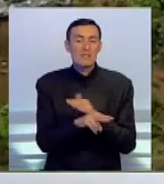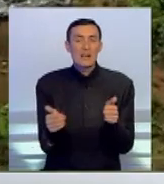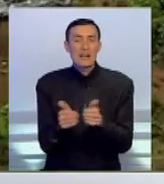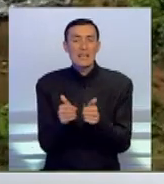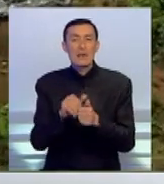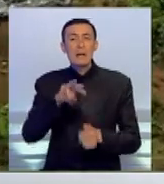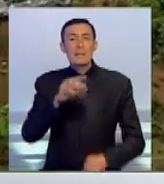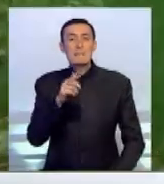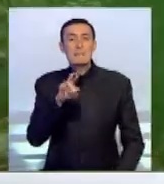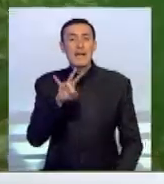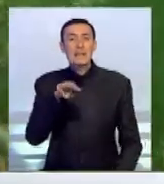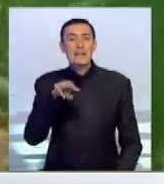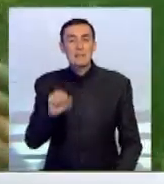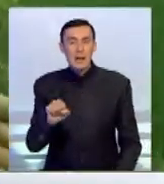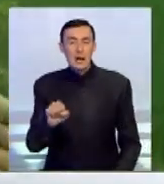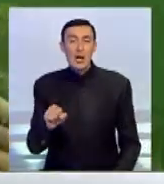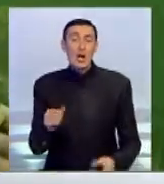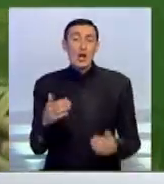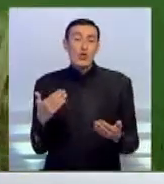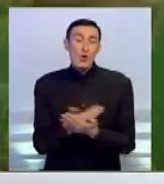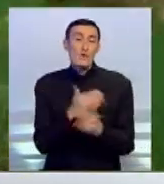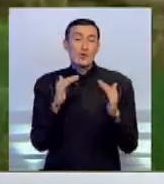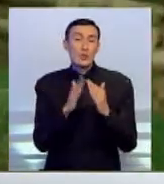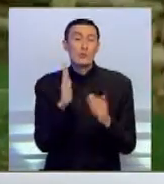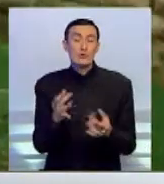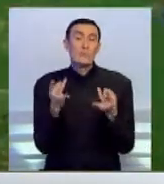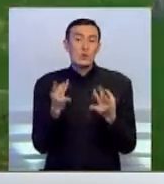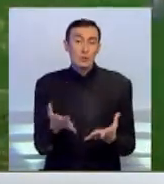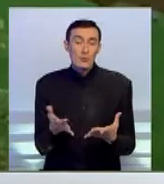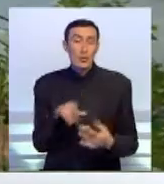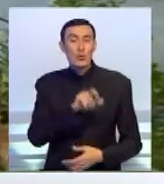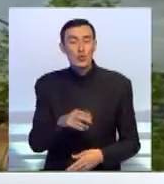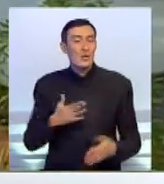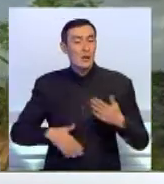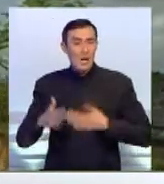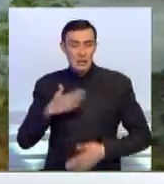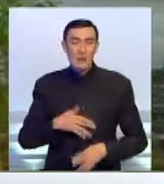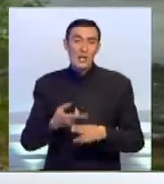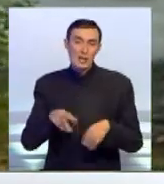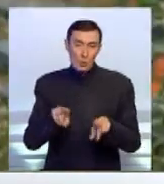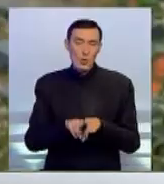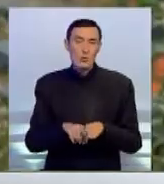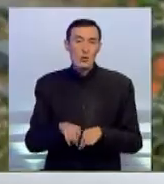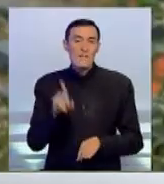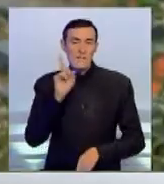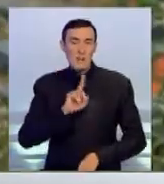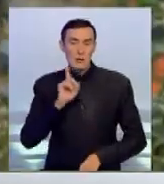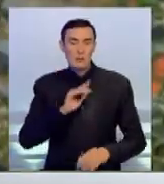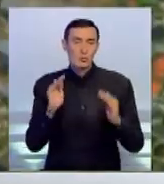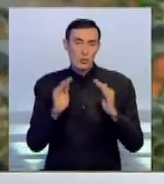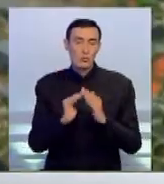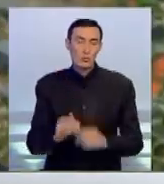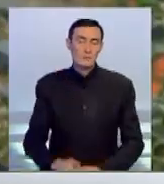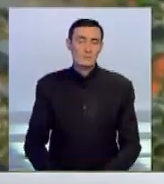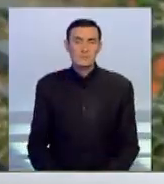Мьянмы. Новое жилье будет простым, но переселенцы рады и такому, хоть и временному дому.